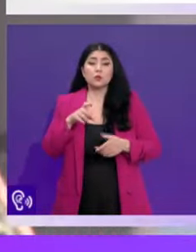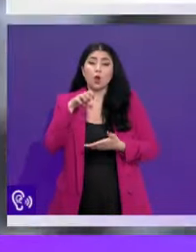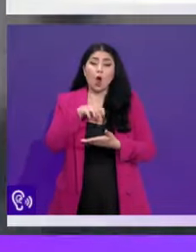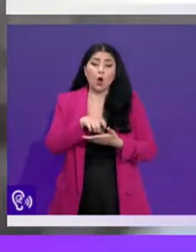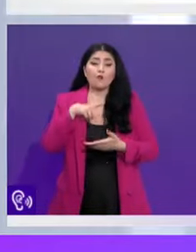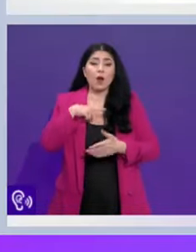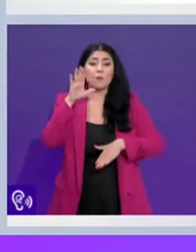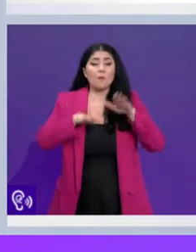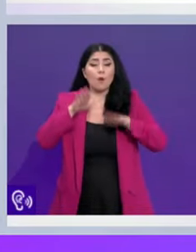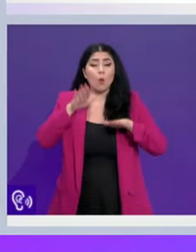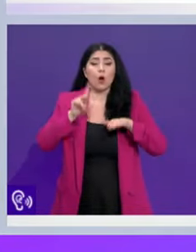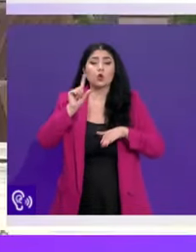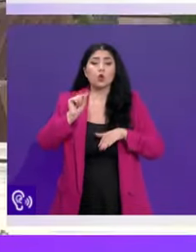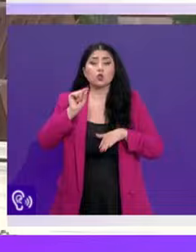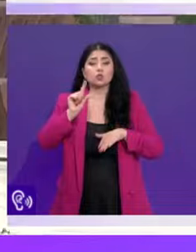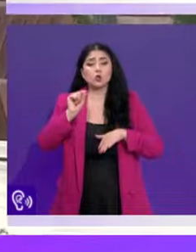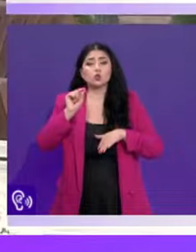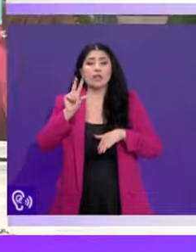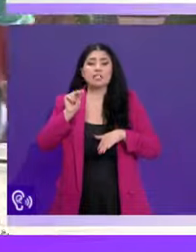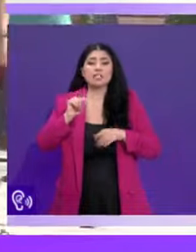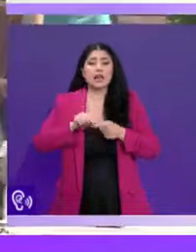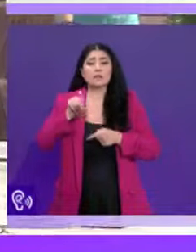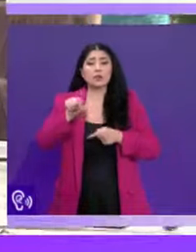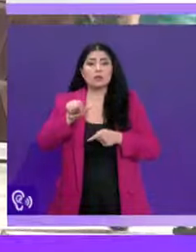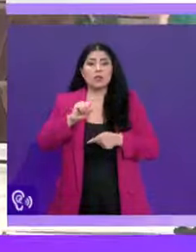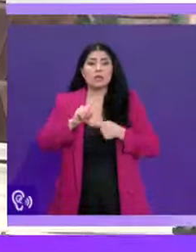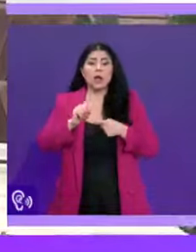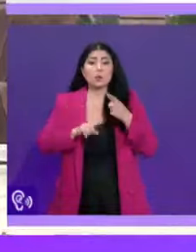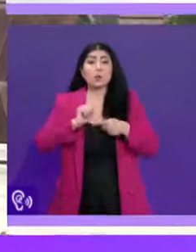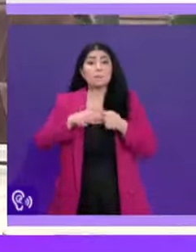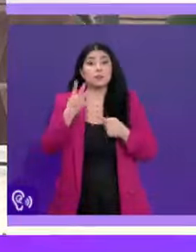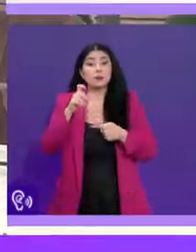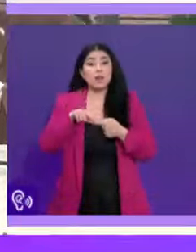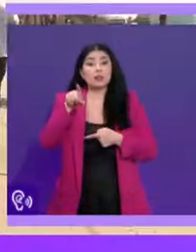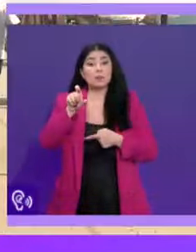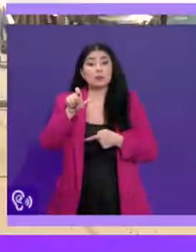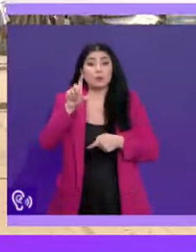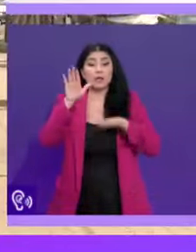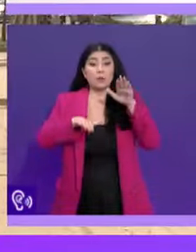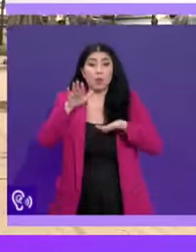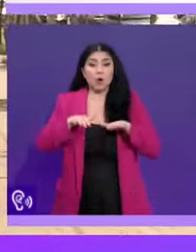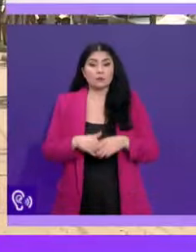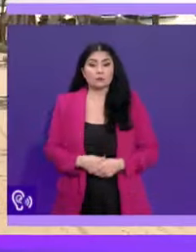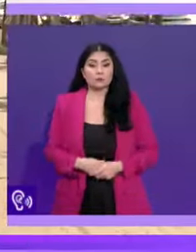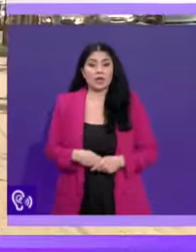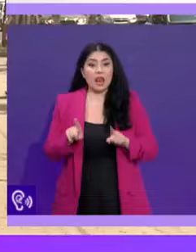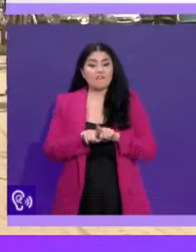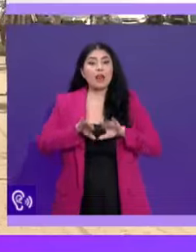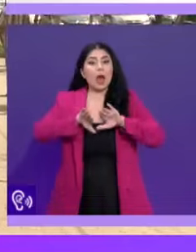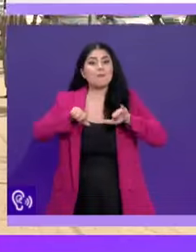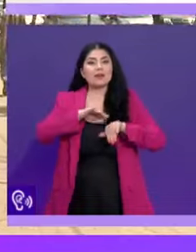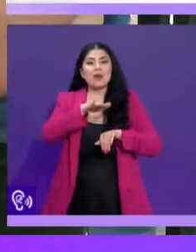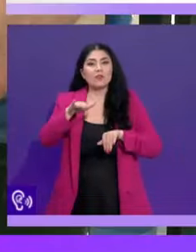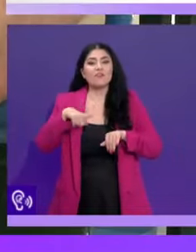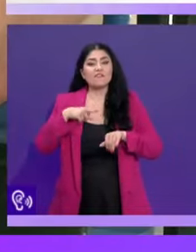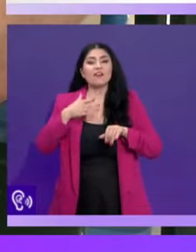depăși 25-30 de litri pe metru pătrat, izolat peste 40 de litri pe metru pătrat. Va ploua și pe litoral? Va mai fi vreme